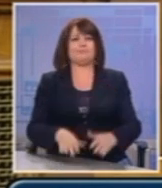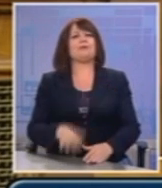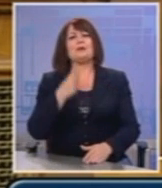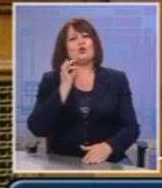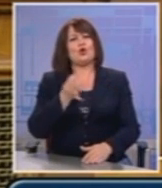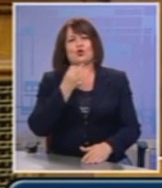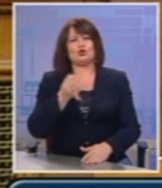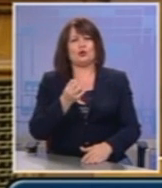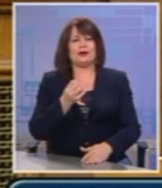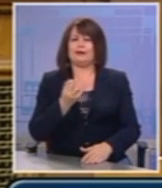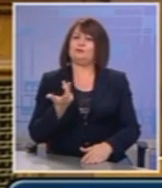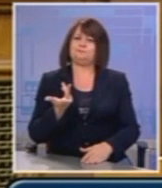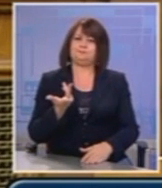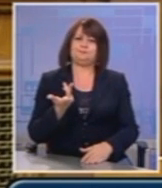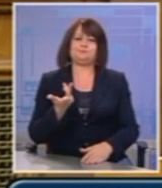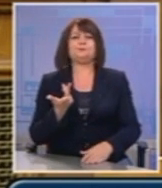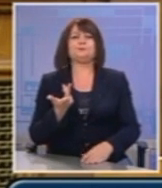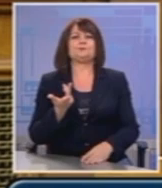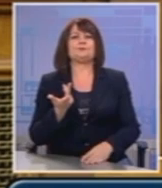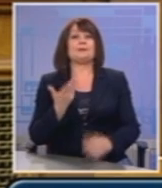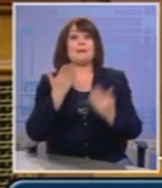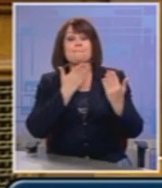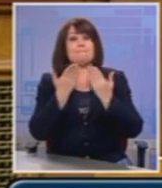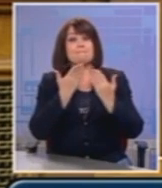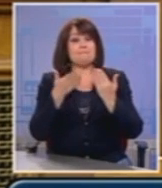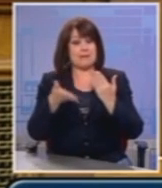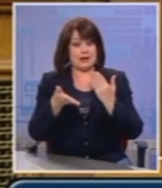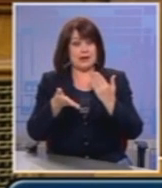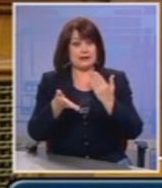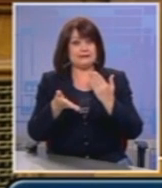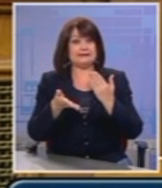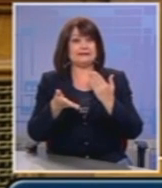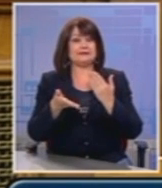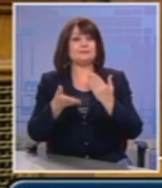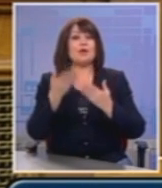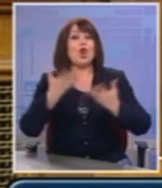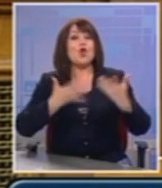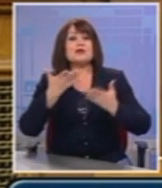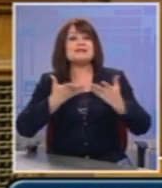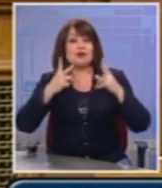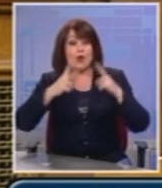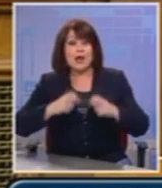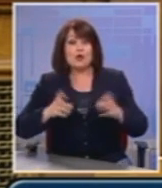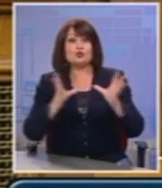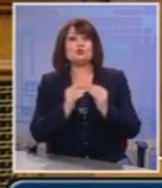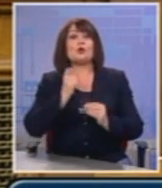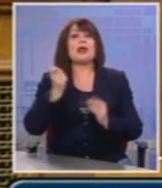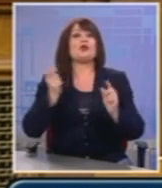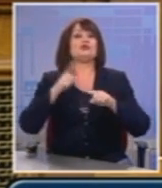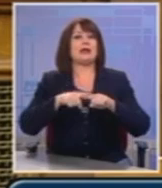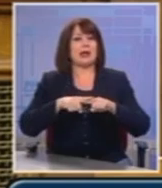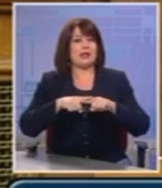αυτό επειδή αυτή η μελέτη αυτός ο λογιστικός έλεγχος του χρέους στην